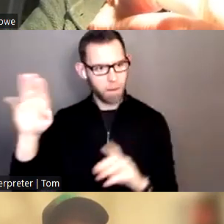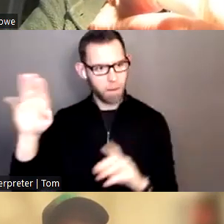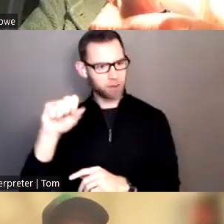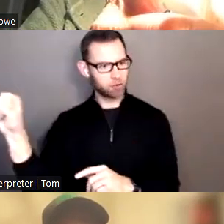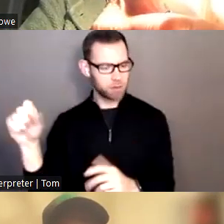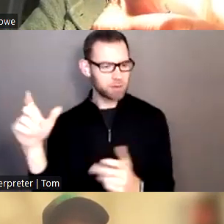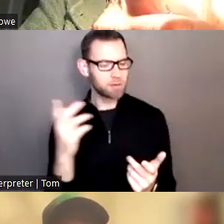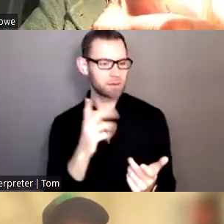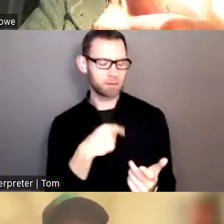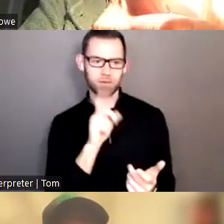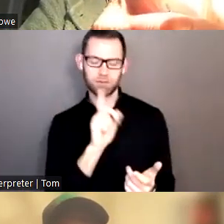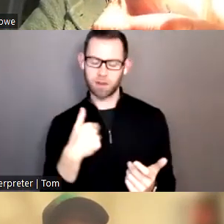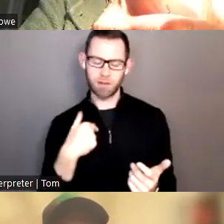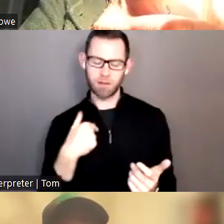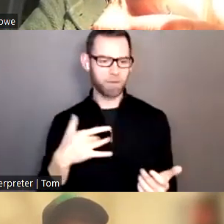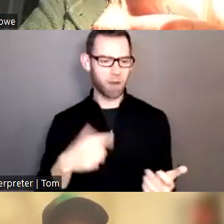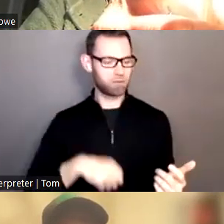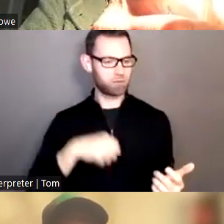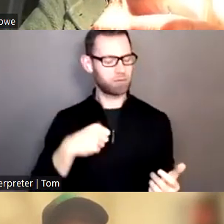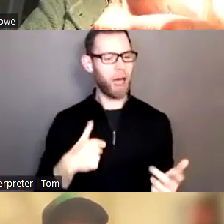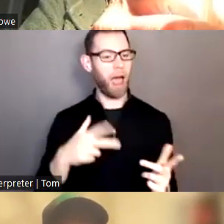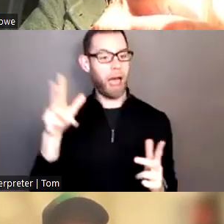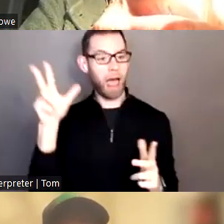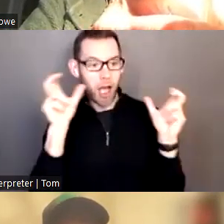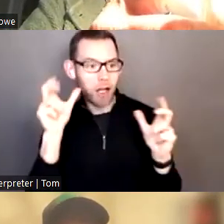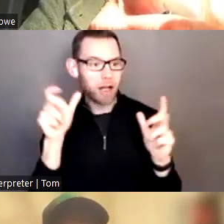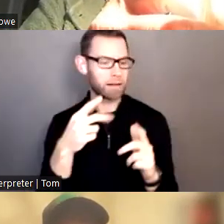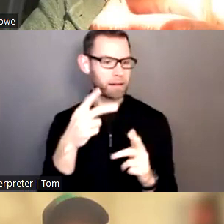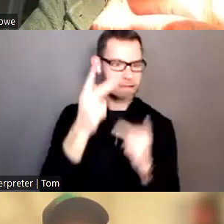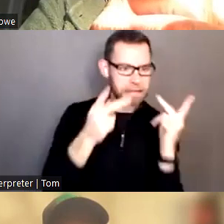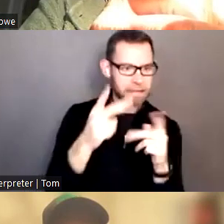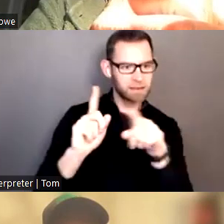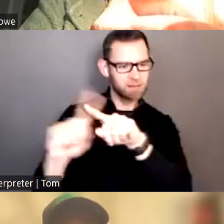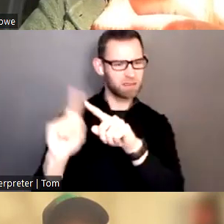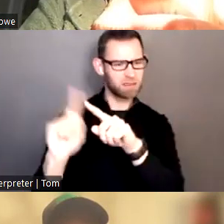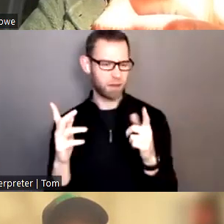toute Massachusetts, moi vraiment fier et moi attendais, moi ouais,